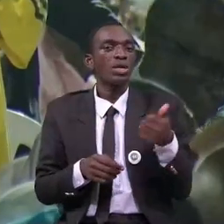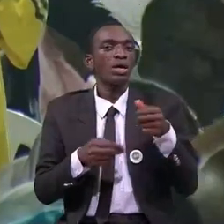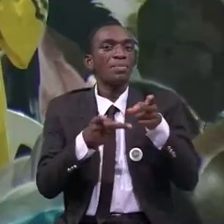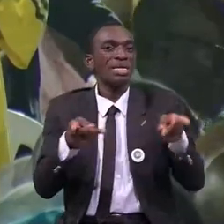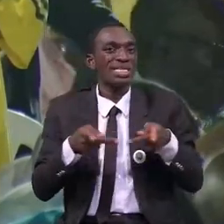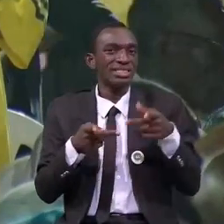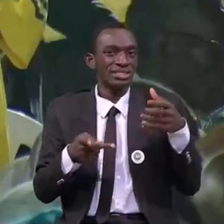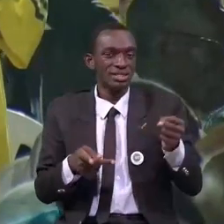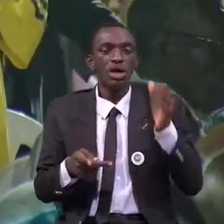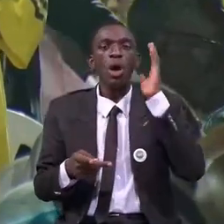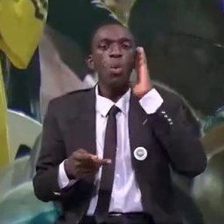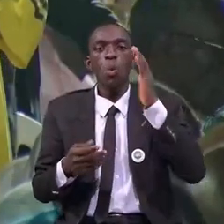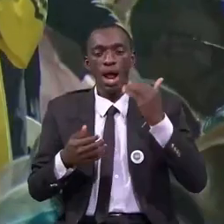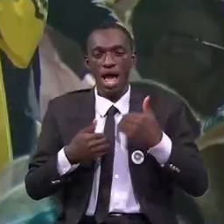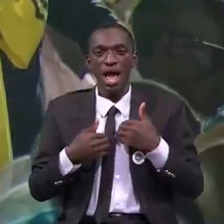dans